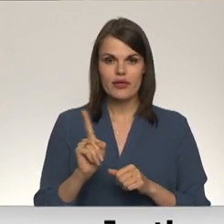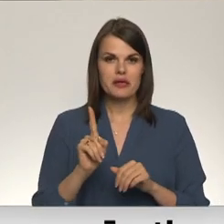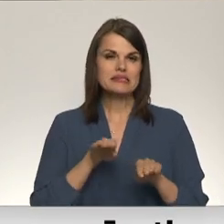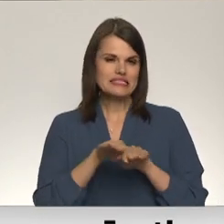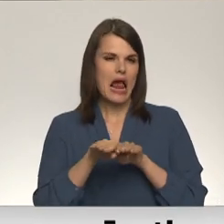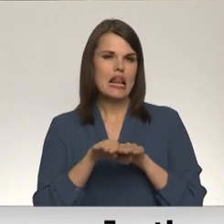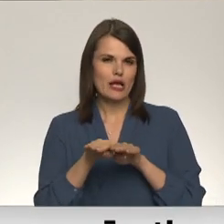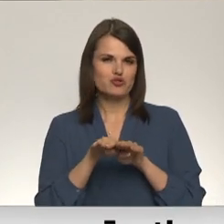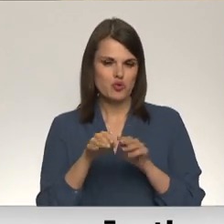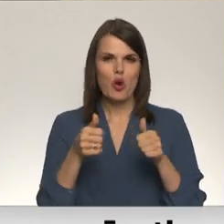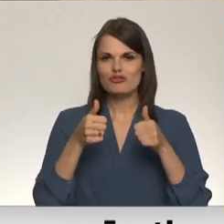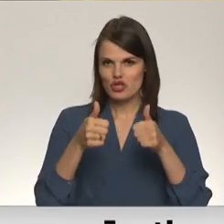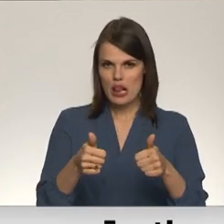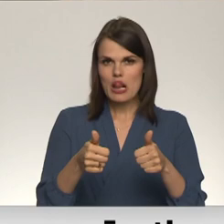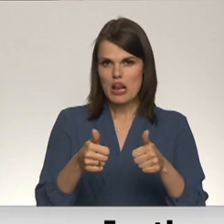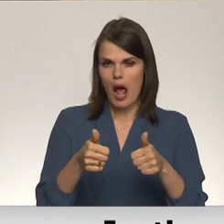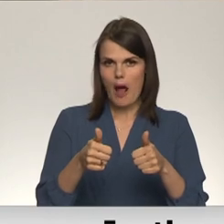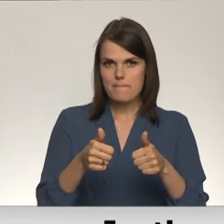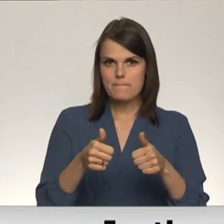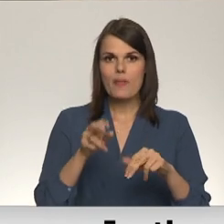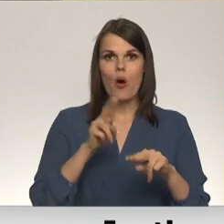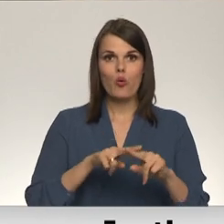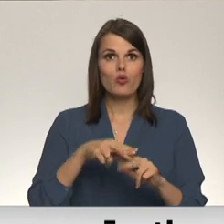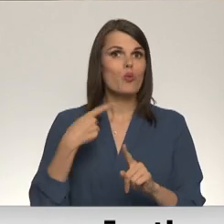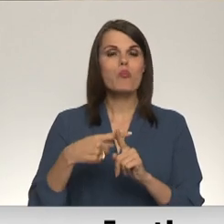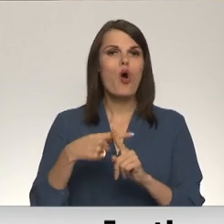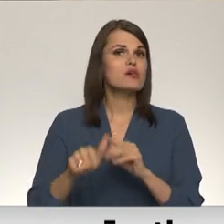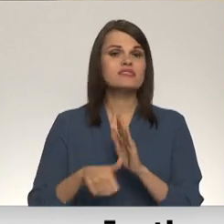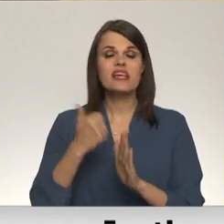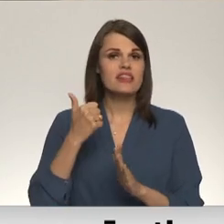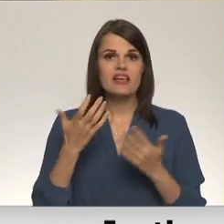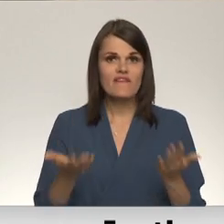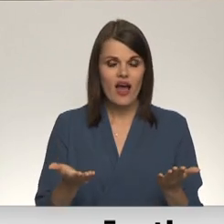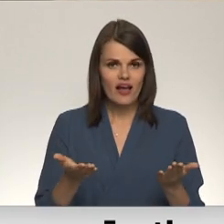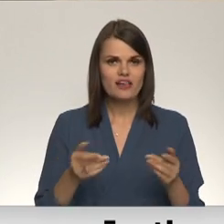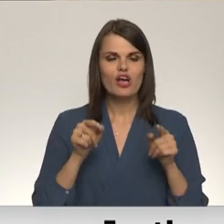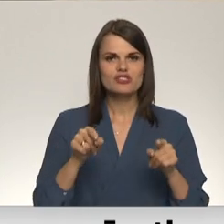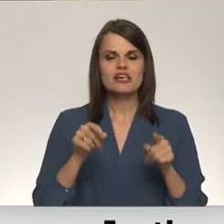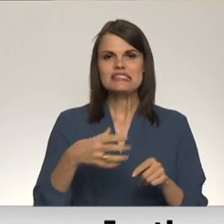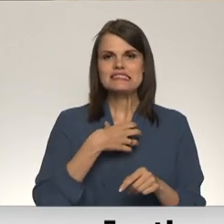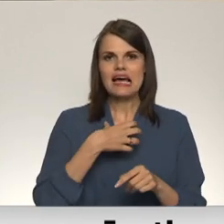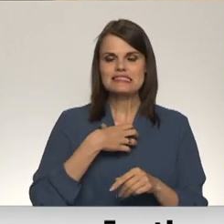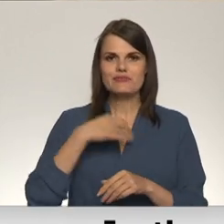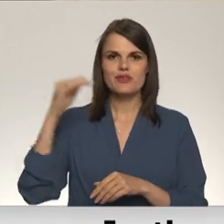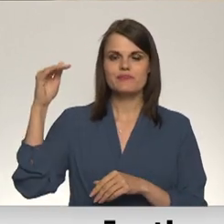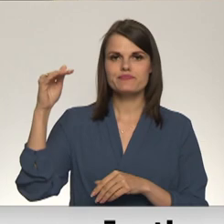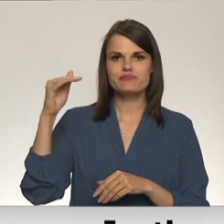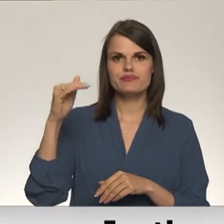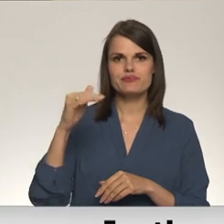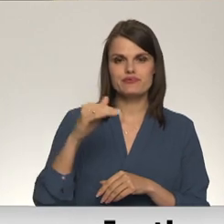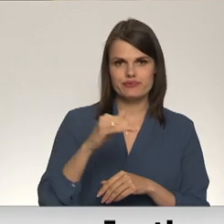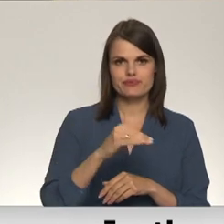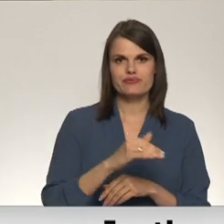relatīvi salīdzinoši laba. Un tas pozitīvākais, tas labākais ir šī te saslimstības lejupējošā